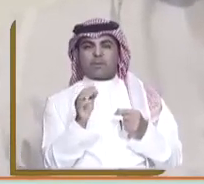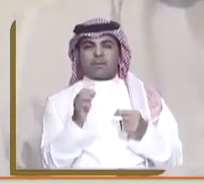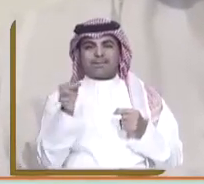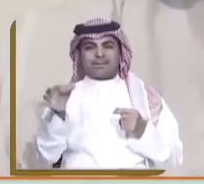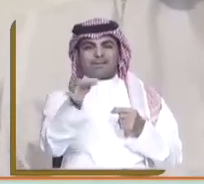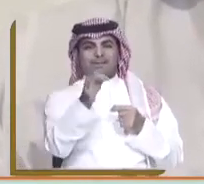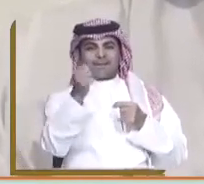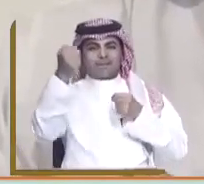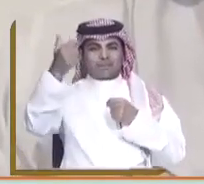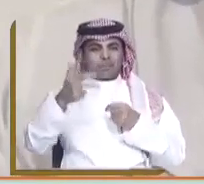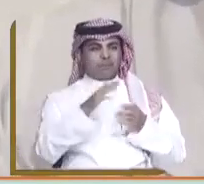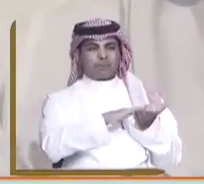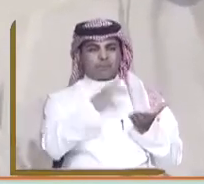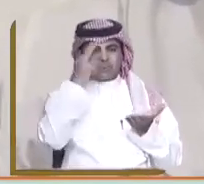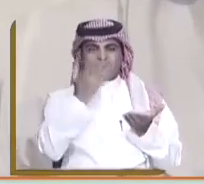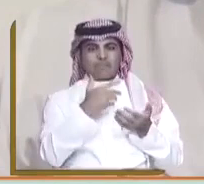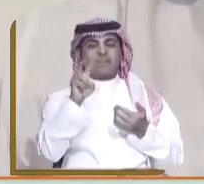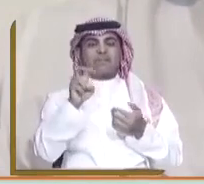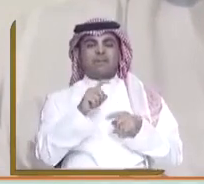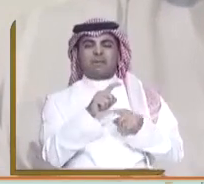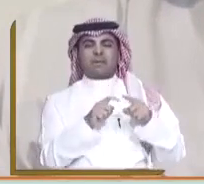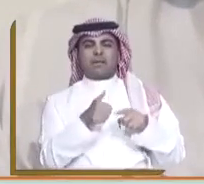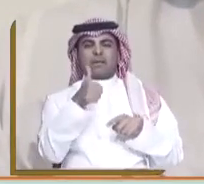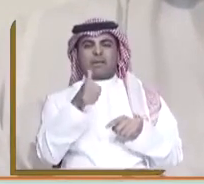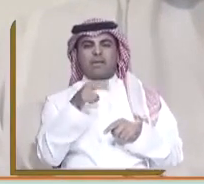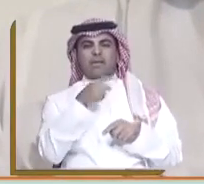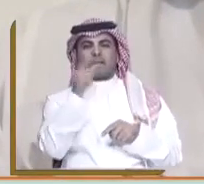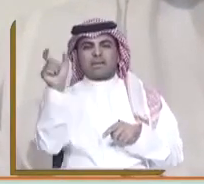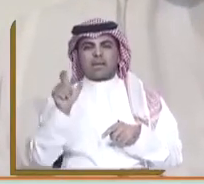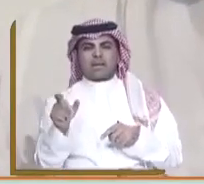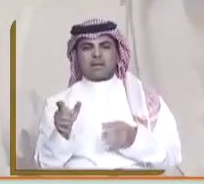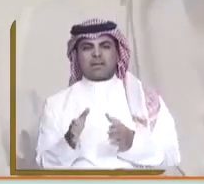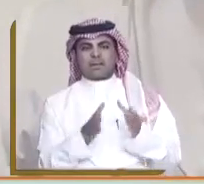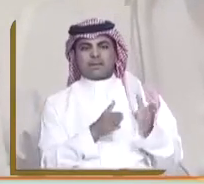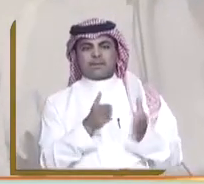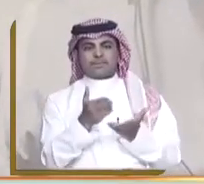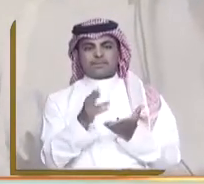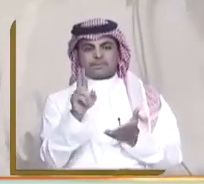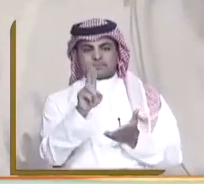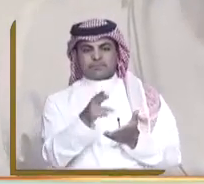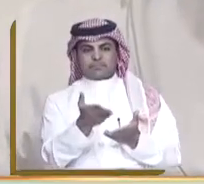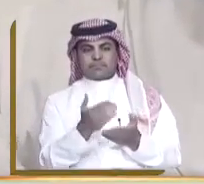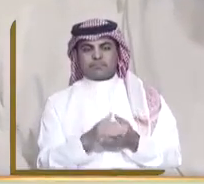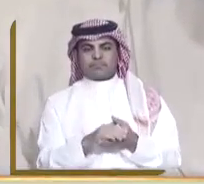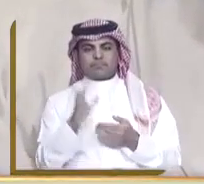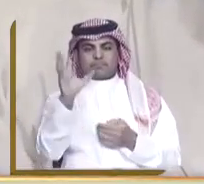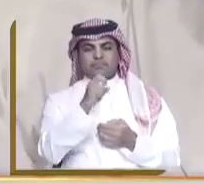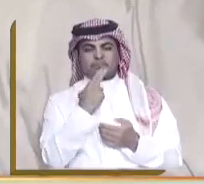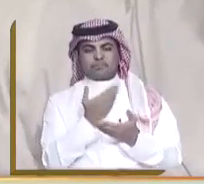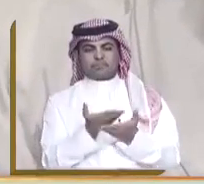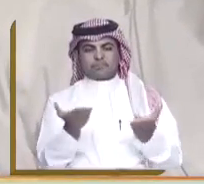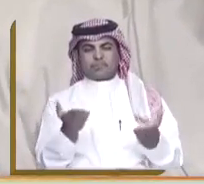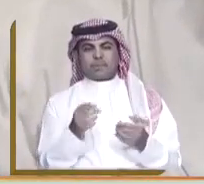الاستثمار الى قوه اكثر والى تنوع اكثر بين البلدين مساء الخير لكل اخو المشاهدين